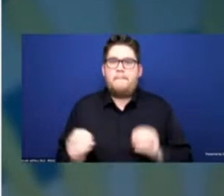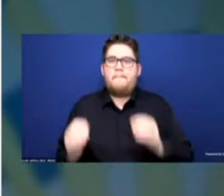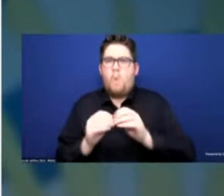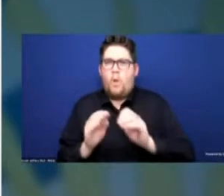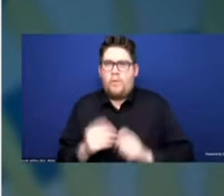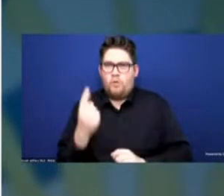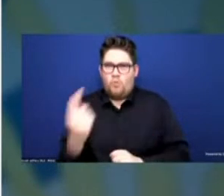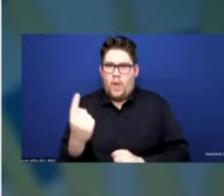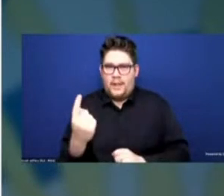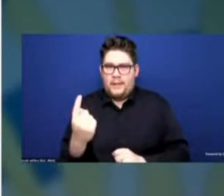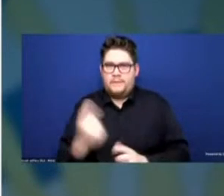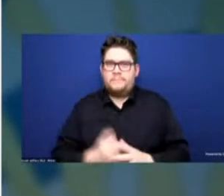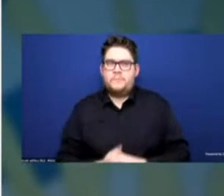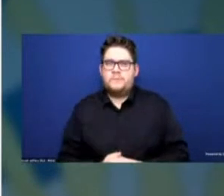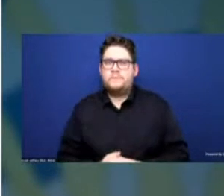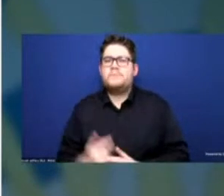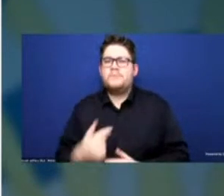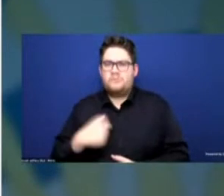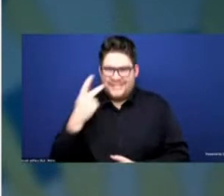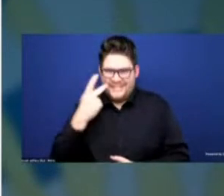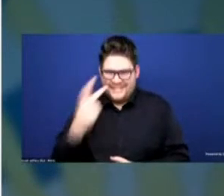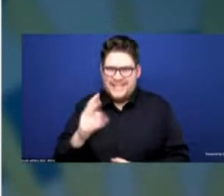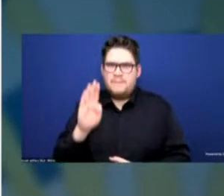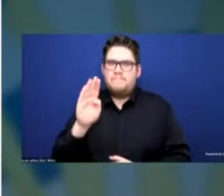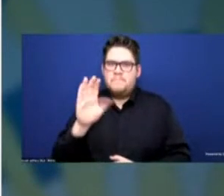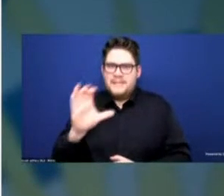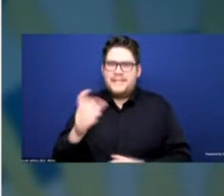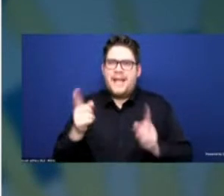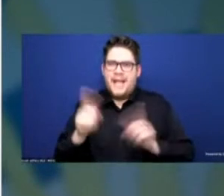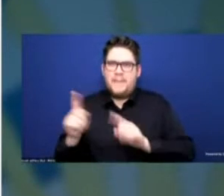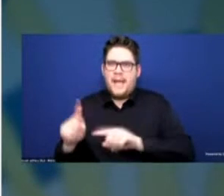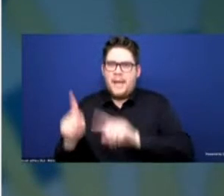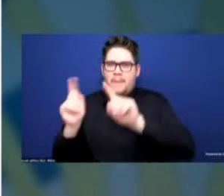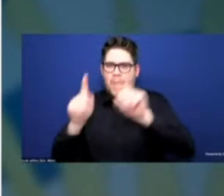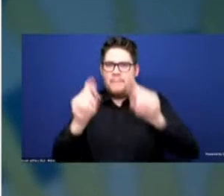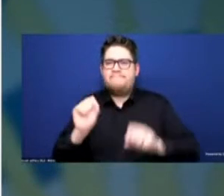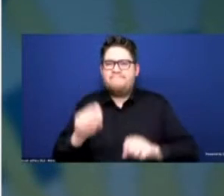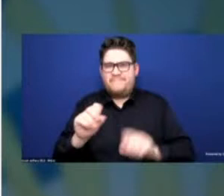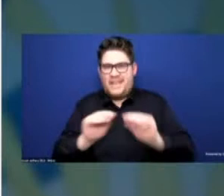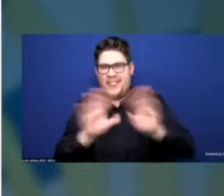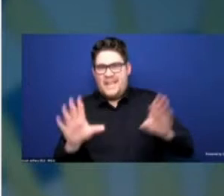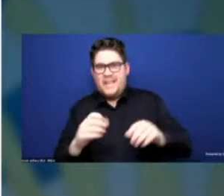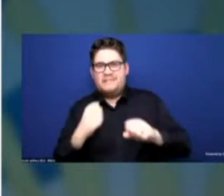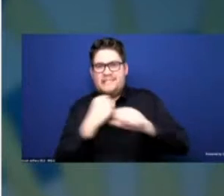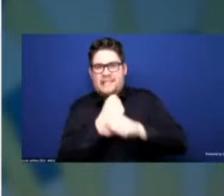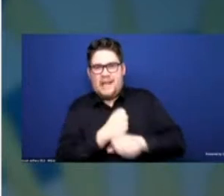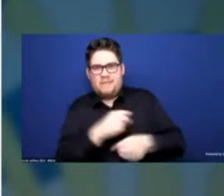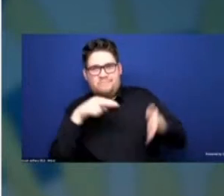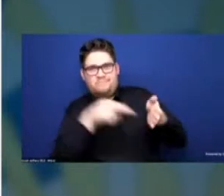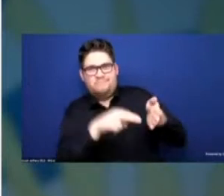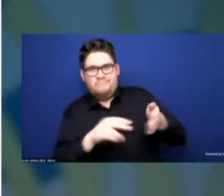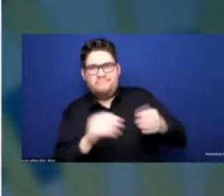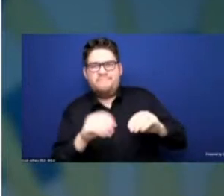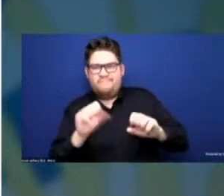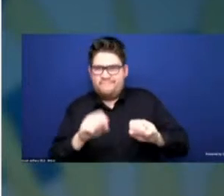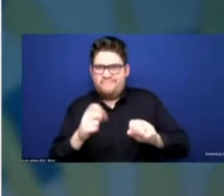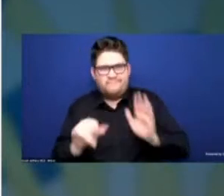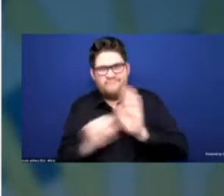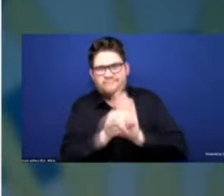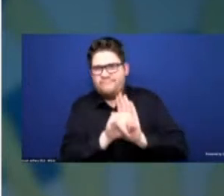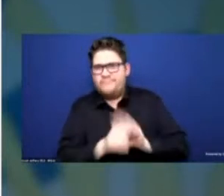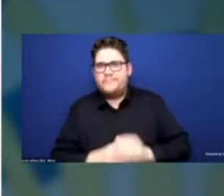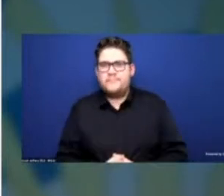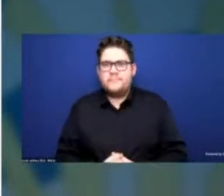时候是 And this has 1.37， been 现在到 all 了 over 1.26， BC. 那么 We 飞沙 have 从 started to 1.32 see 进 a 到 slowing or bending back 1.31， down of